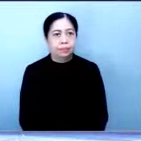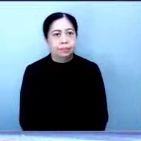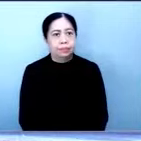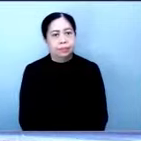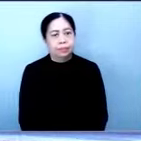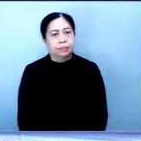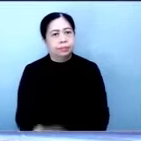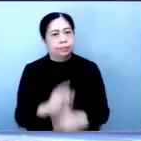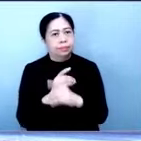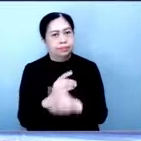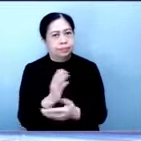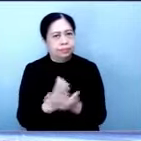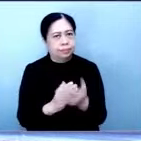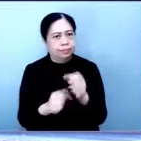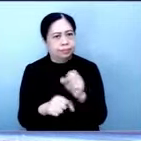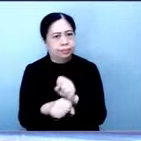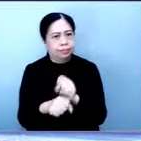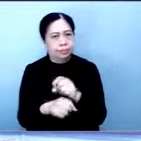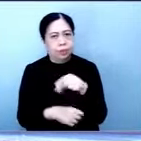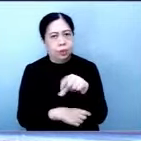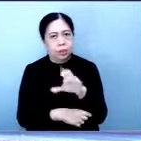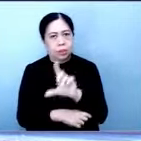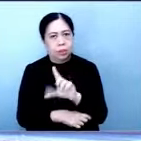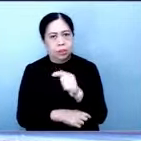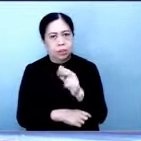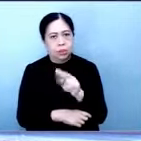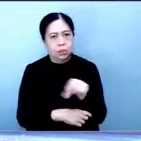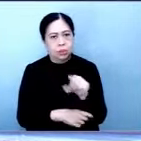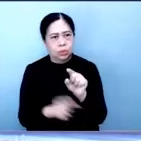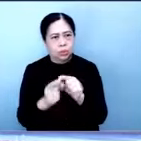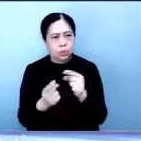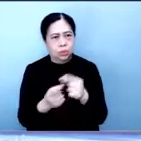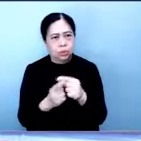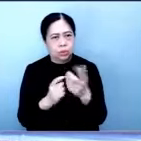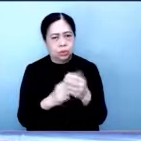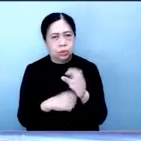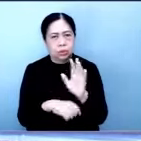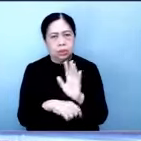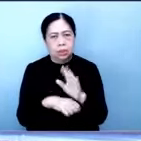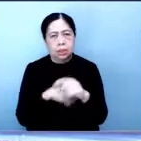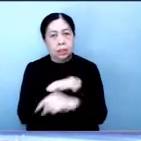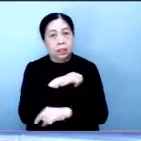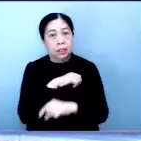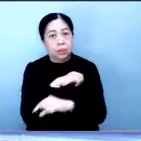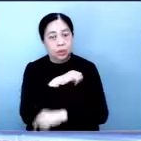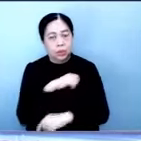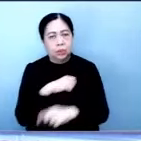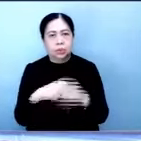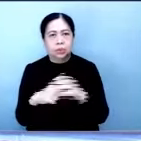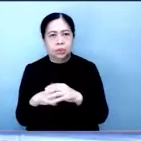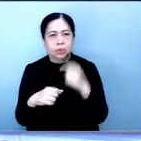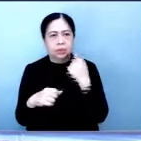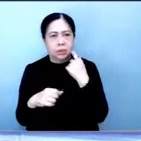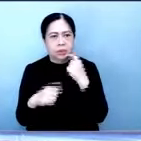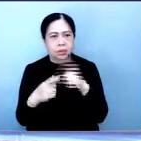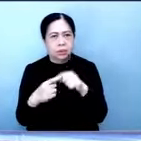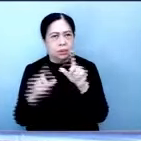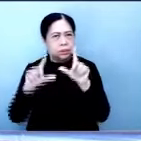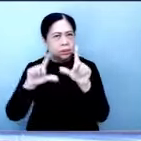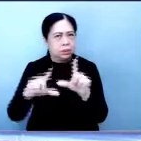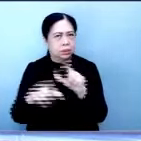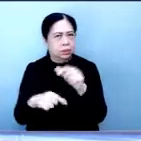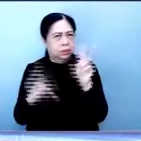pinagtanggol ng ilang empleyado ng Quezon LGU ang grupo ng film director na si Jade Castro. Kaugnay yan sa pagiging suspect nila sa